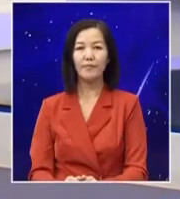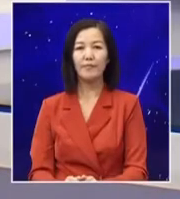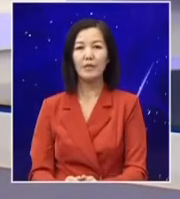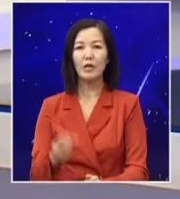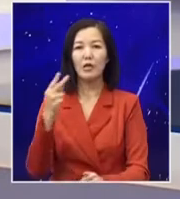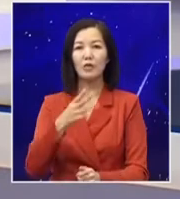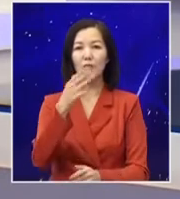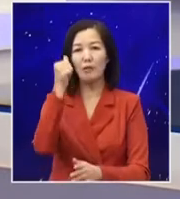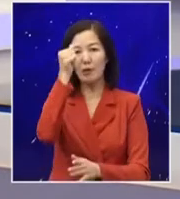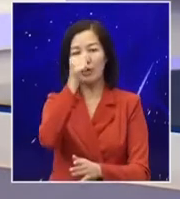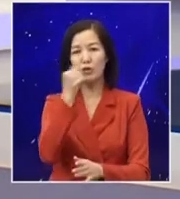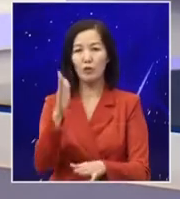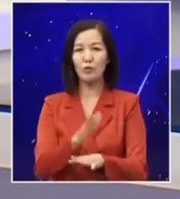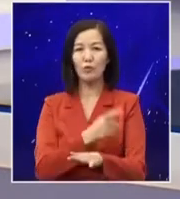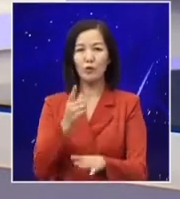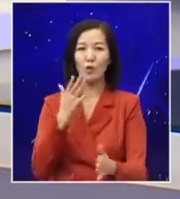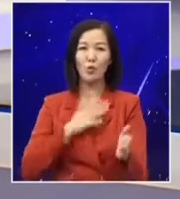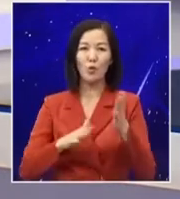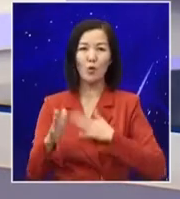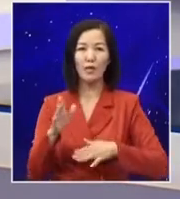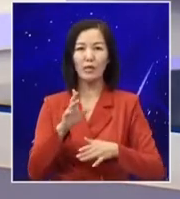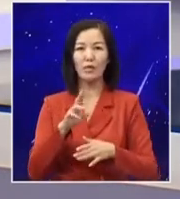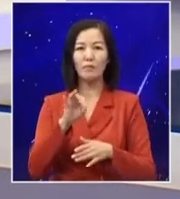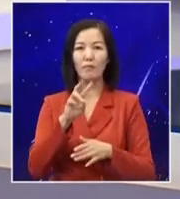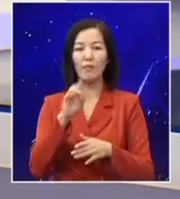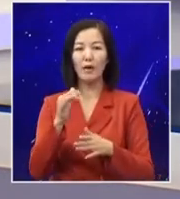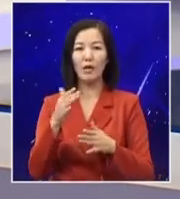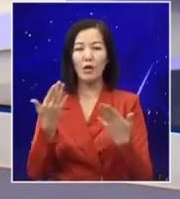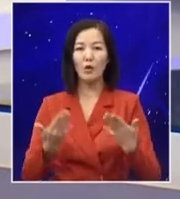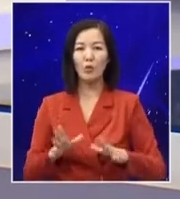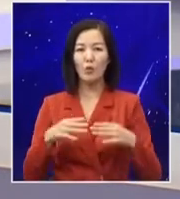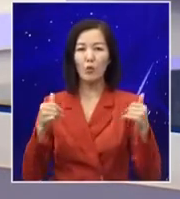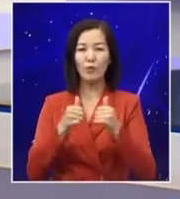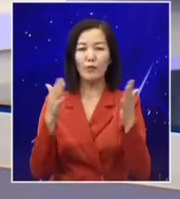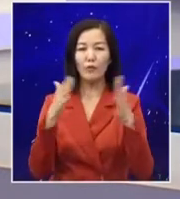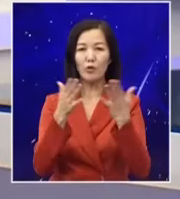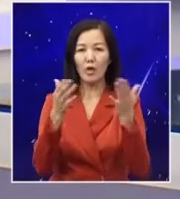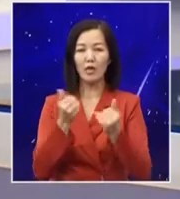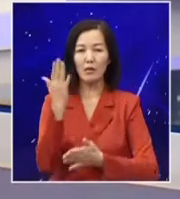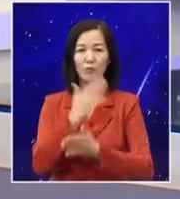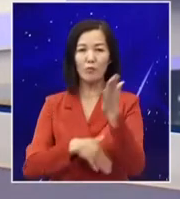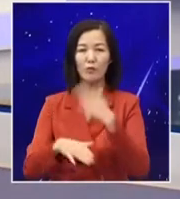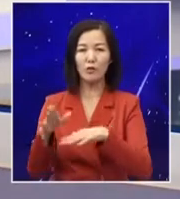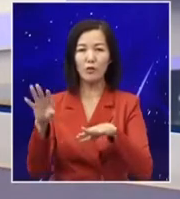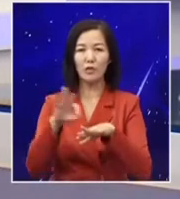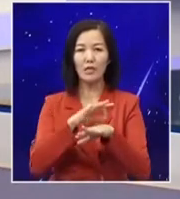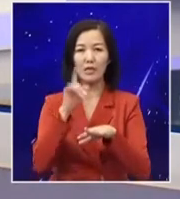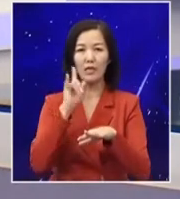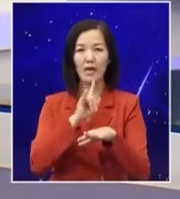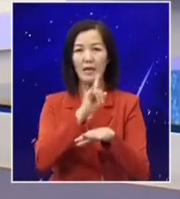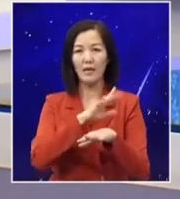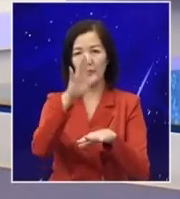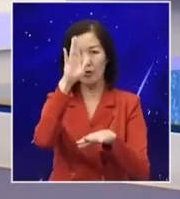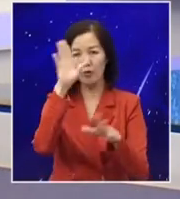Ширек ғасыр күткен қуаныш Ескелді аудандағы Пак әулеті баспаналы болды. Мүмкіндігі шектеулі ерлі зайыпты 27 жылдан